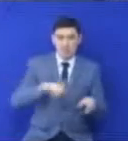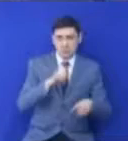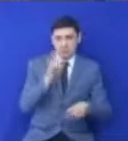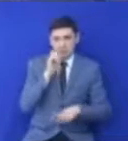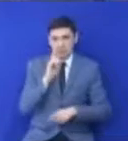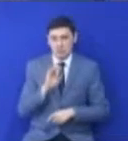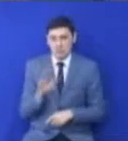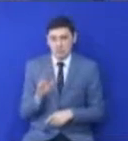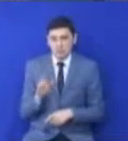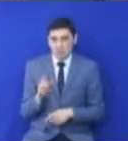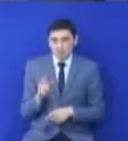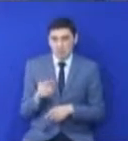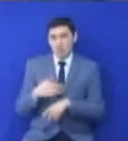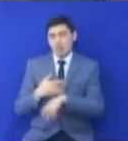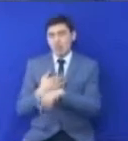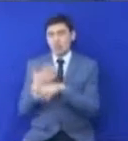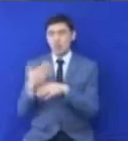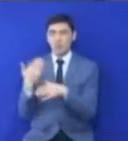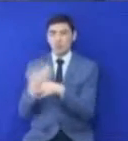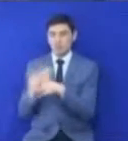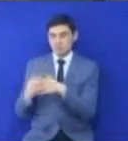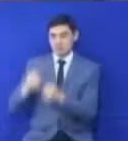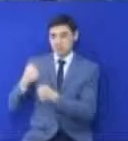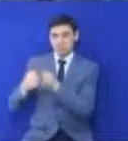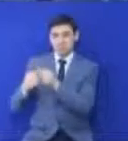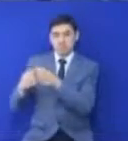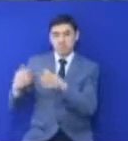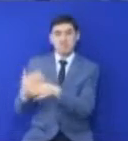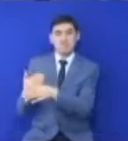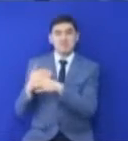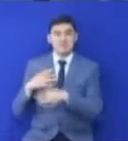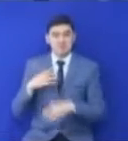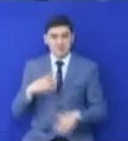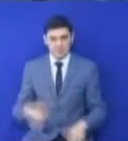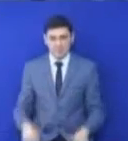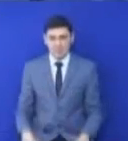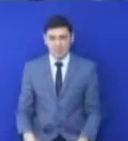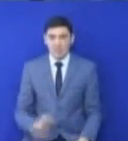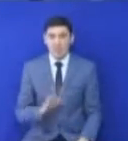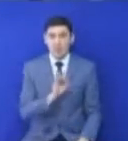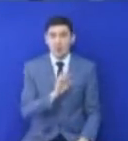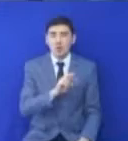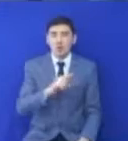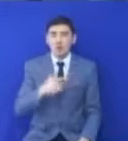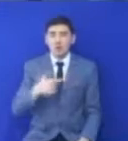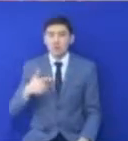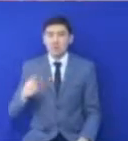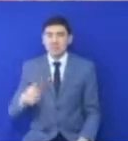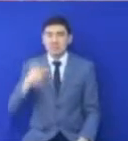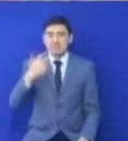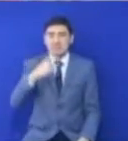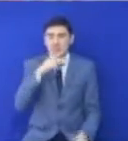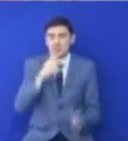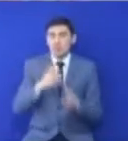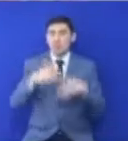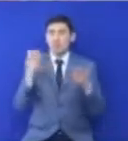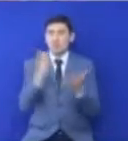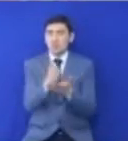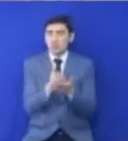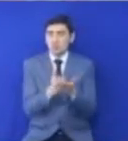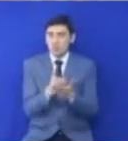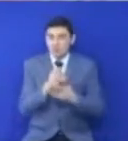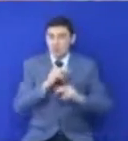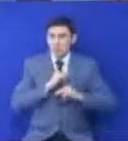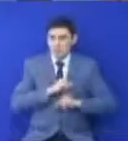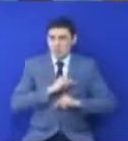болмады. Одан кейін ғана қызметкерлер саны көбейді. Ольга Дмитриевна студияда 30 жылдан артық еңбек етіп зейнеткерлікке